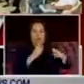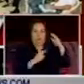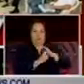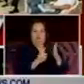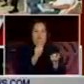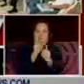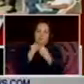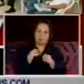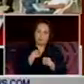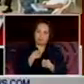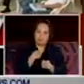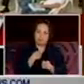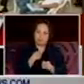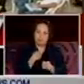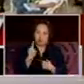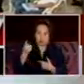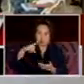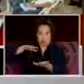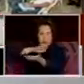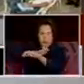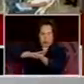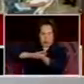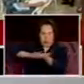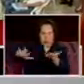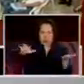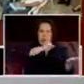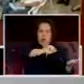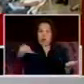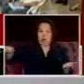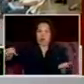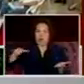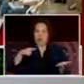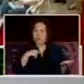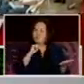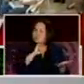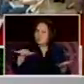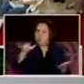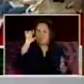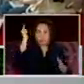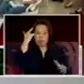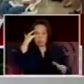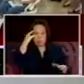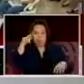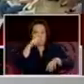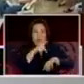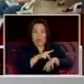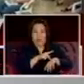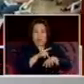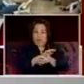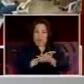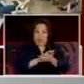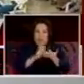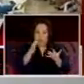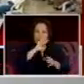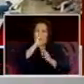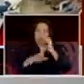niyan. Nagpapakalinis kayo? Aba kung malinis pala ang mga opisyalis natin at malinis pala sa buong bansa, eh